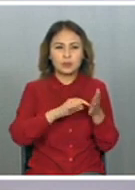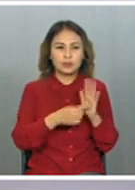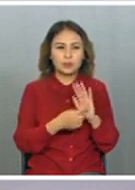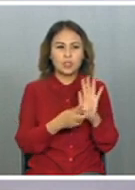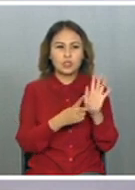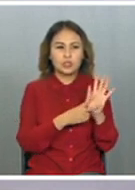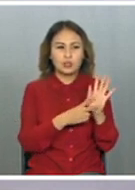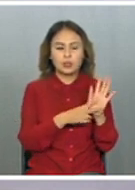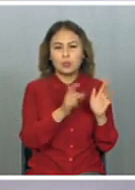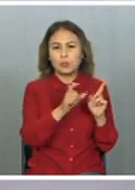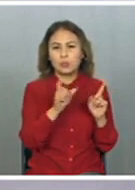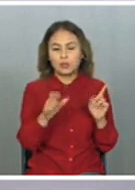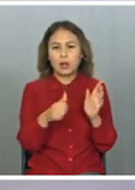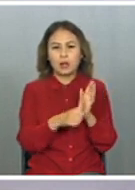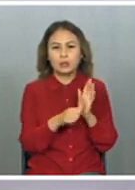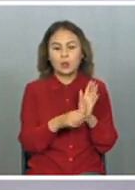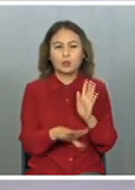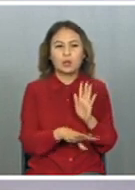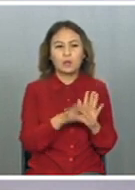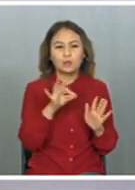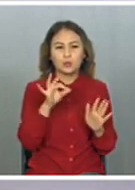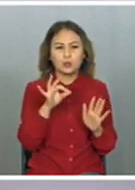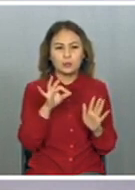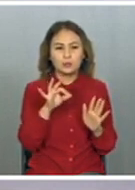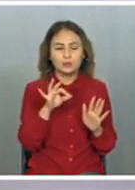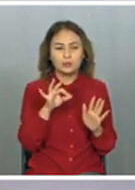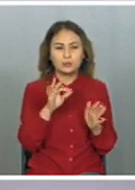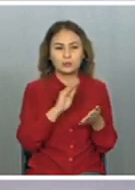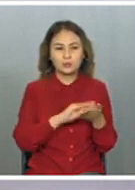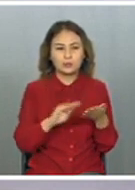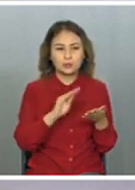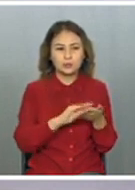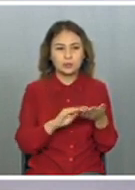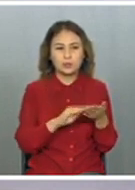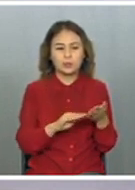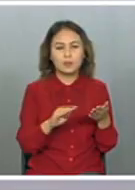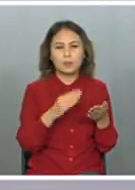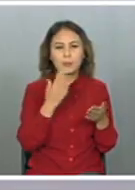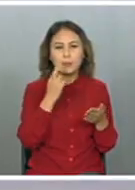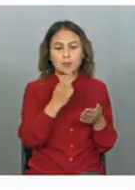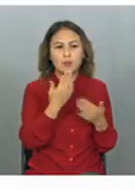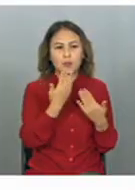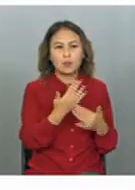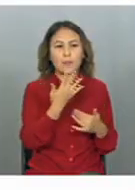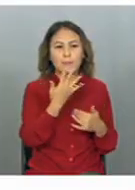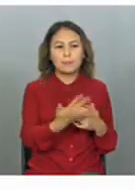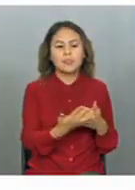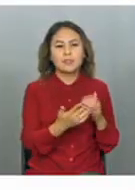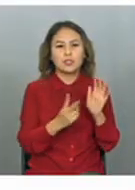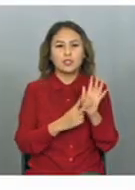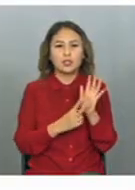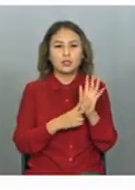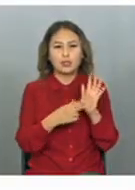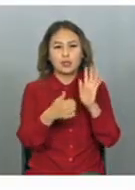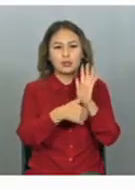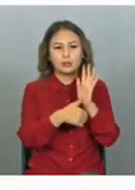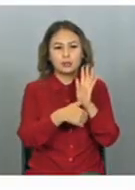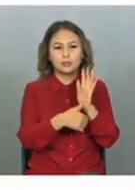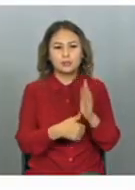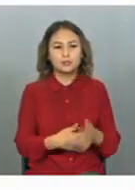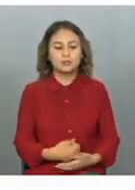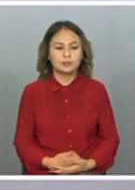7 бөліктің 6-ауын алып тұр. Иә? Жазып қояйық сонда. B нүктесінің координатасы 5 бүтін 7-тен